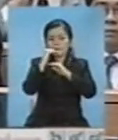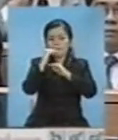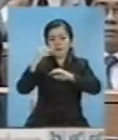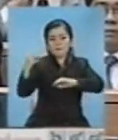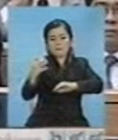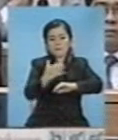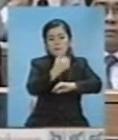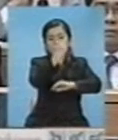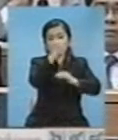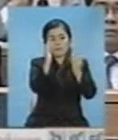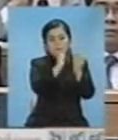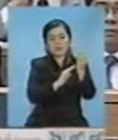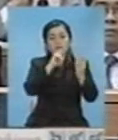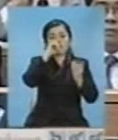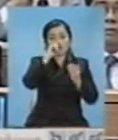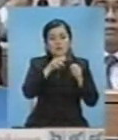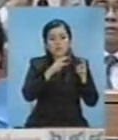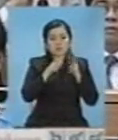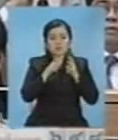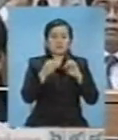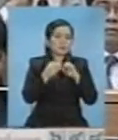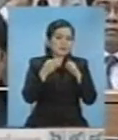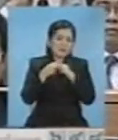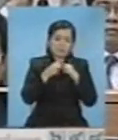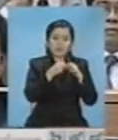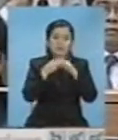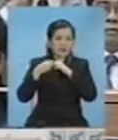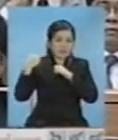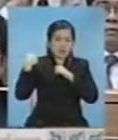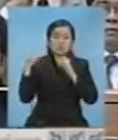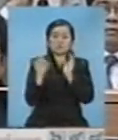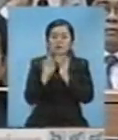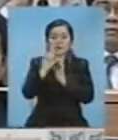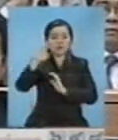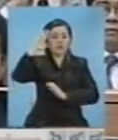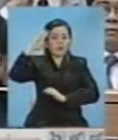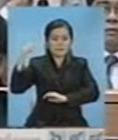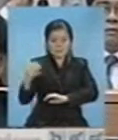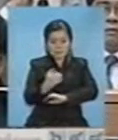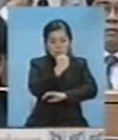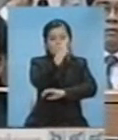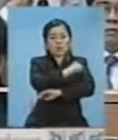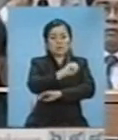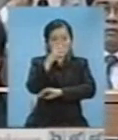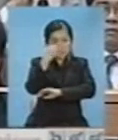ประเทศไทยจนการเมืองไม่มีทางออกในที่สุดเกิดการรัฐประหารวันที่